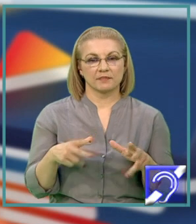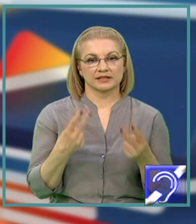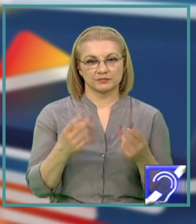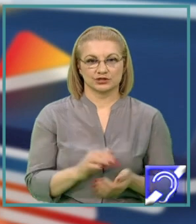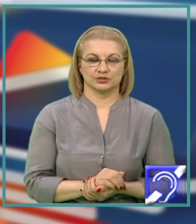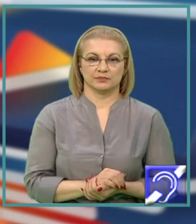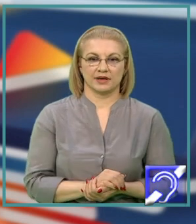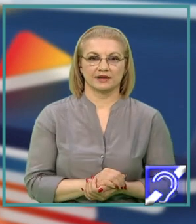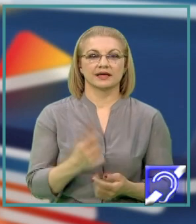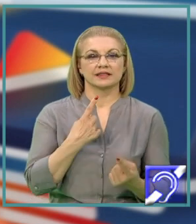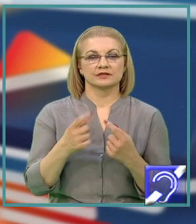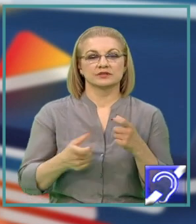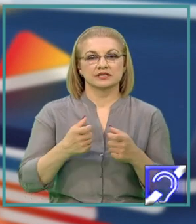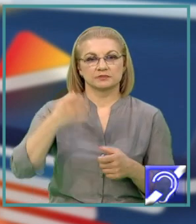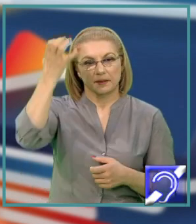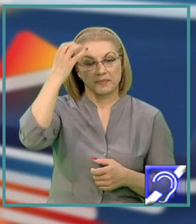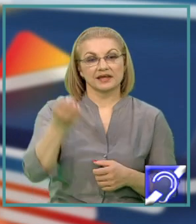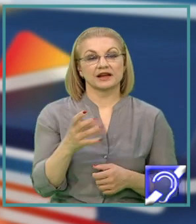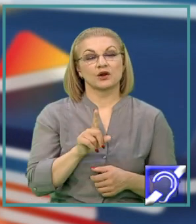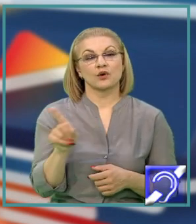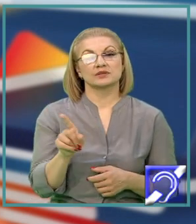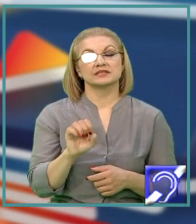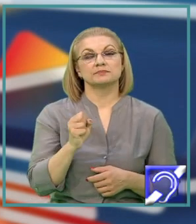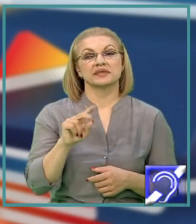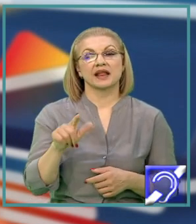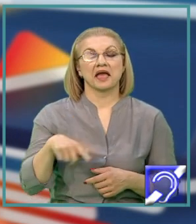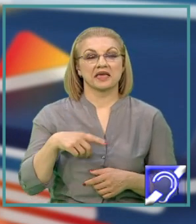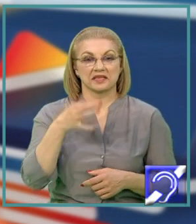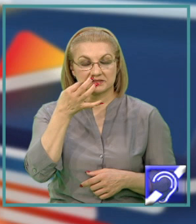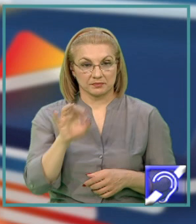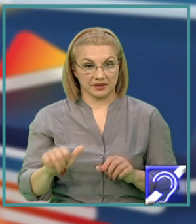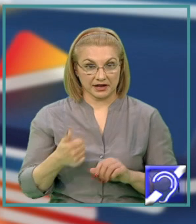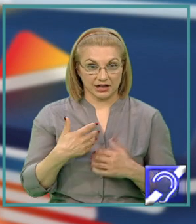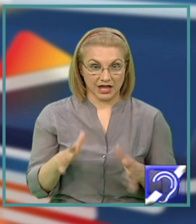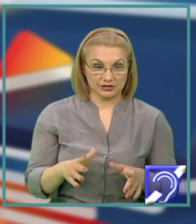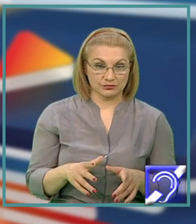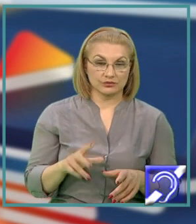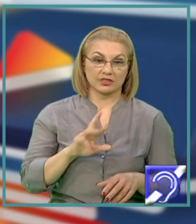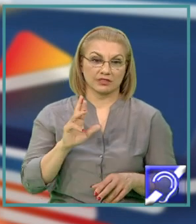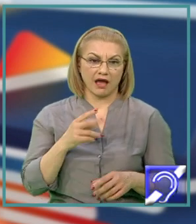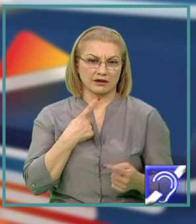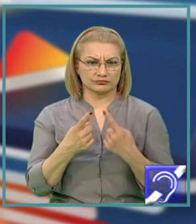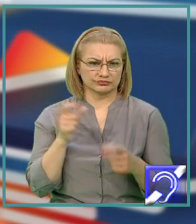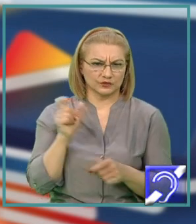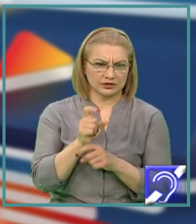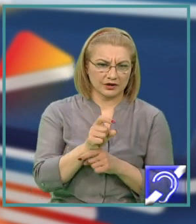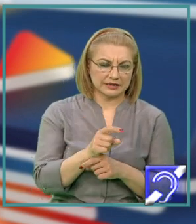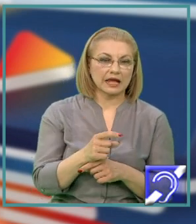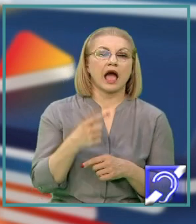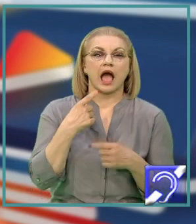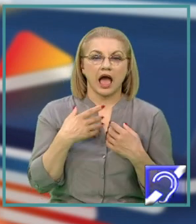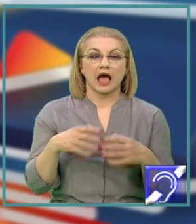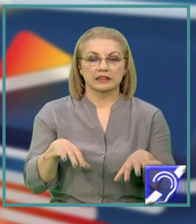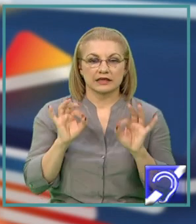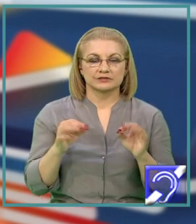Discuția despre pălăria cea nouă a lui Spirache este banală la început. Replicile tăioase dezvăluie un conflict mocnit între soție